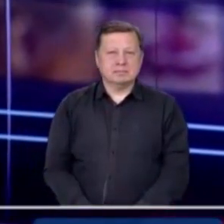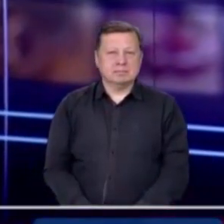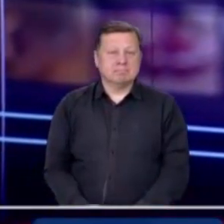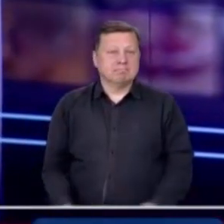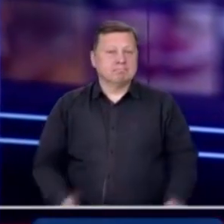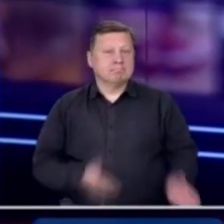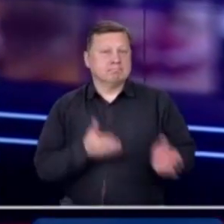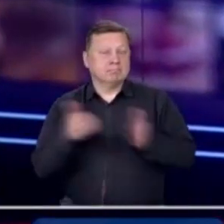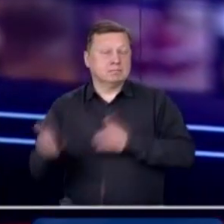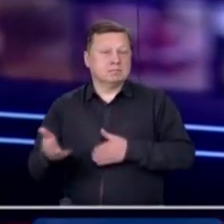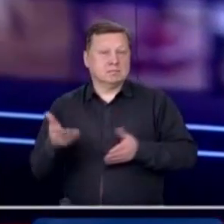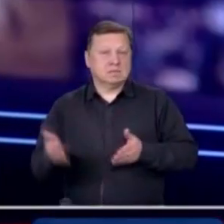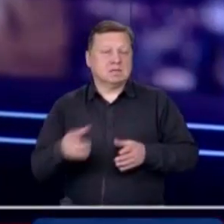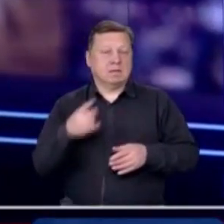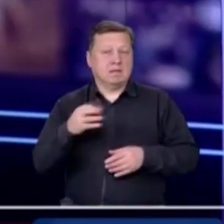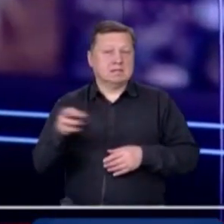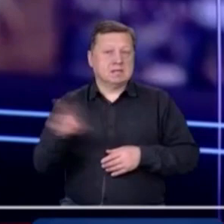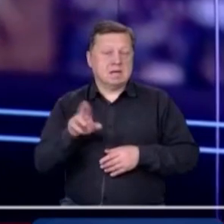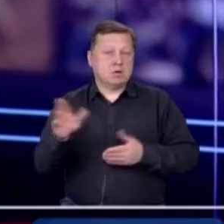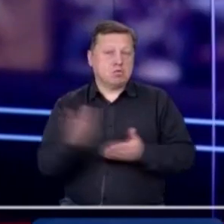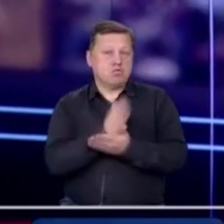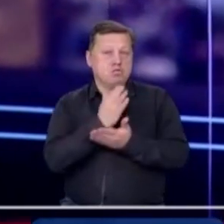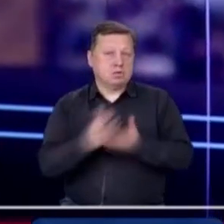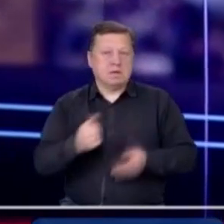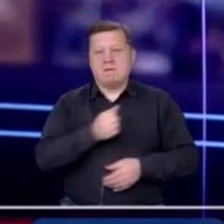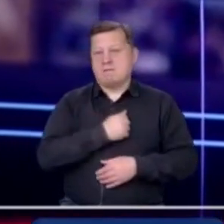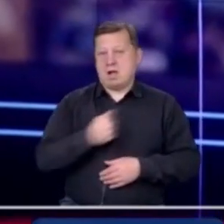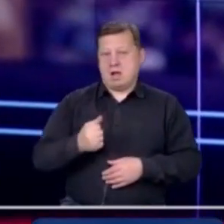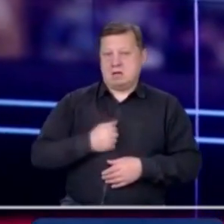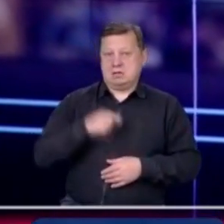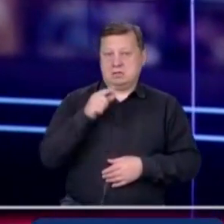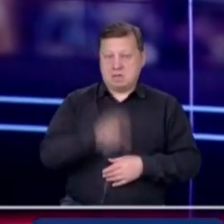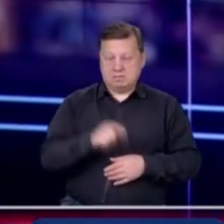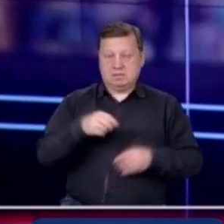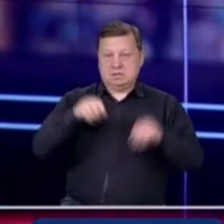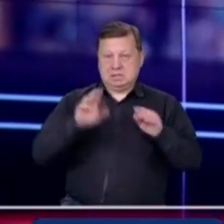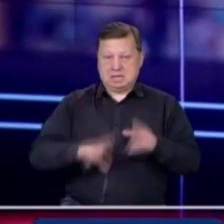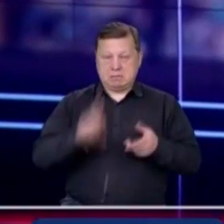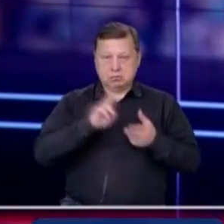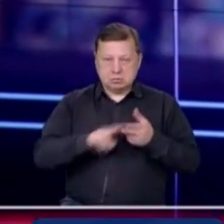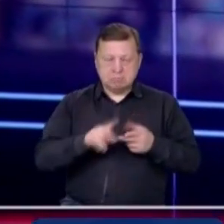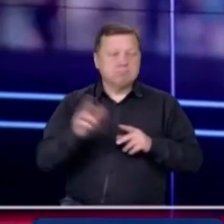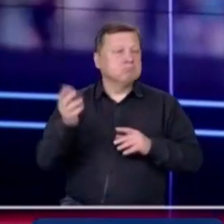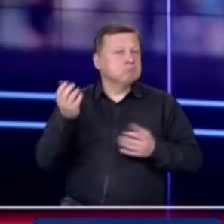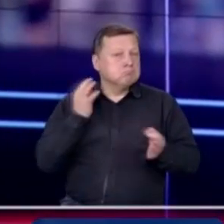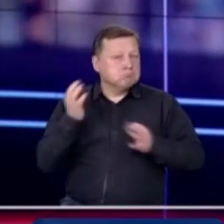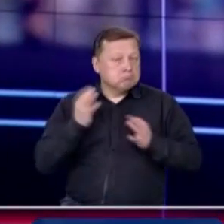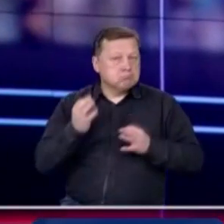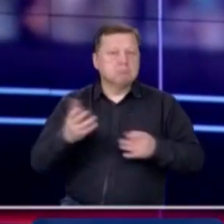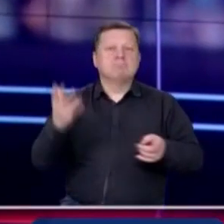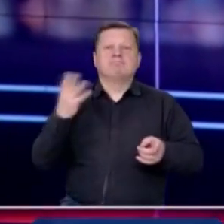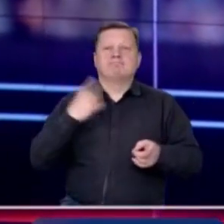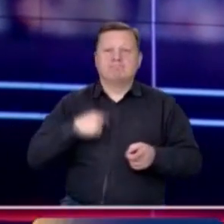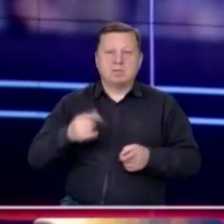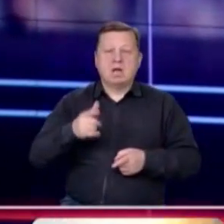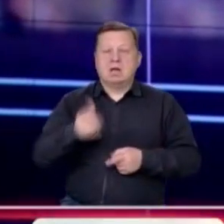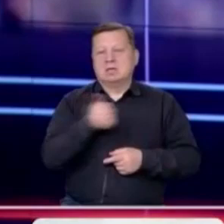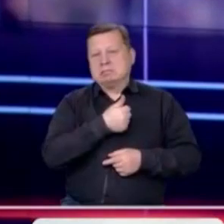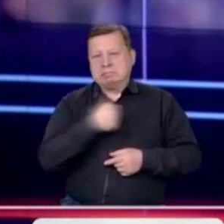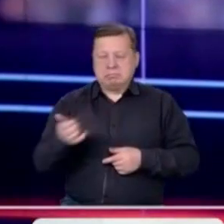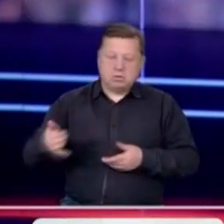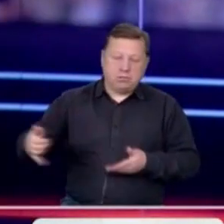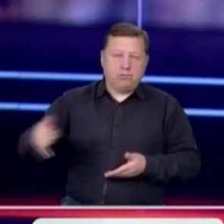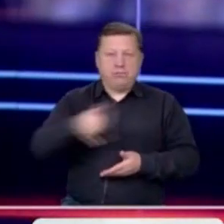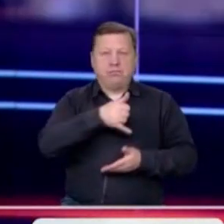Czas zajrzeć do naszej deserowej kuchni. W jednej z warszawskich cukierni posłuchaliśmy wskazówek, jak przyrządzić idealną polewę, by